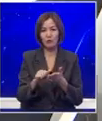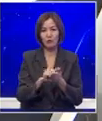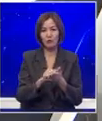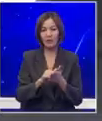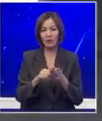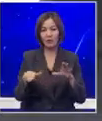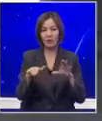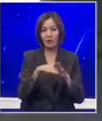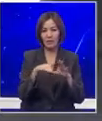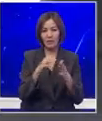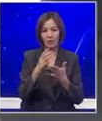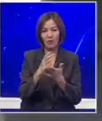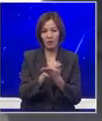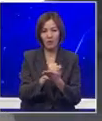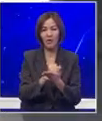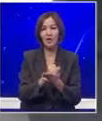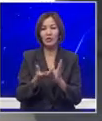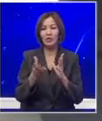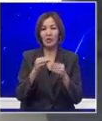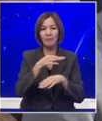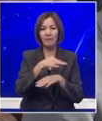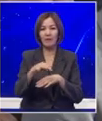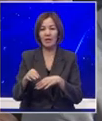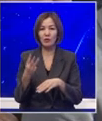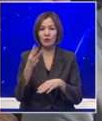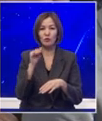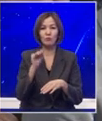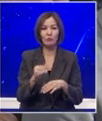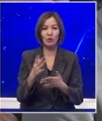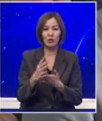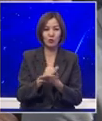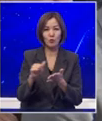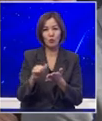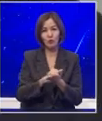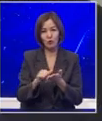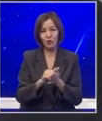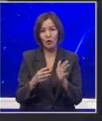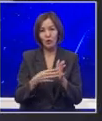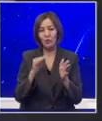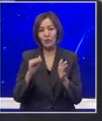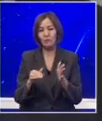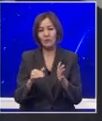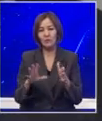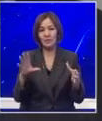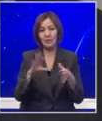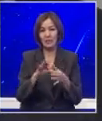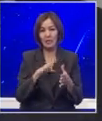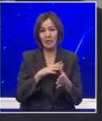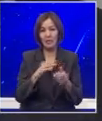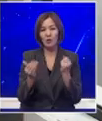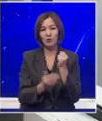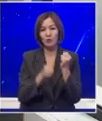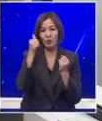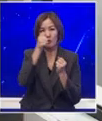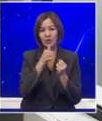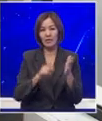осы қорларда сақтаулы. Жалпы филиалдарда 3000-ға жуық қор, 900 мыңға жуық сақтау бірлігі тіркелген. Ал соңғы жылдары